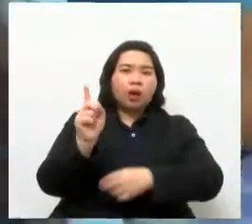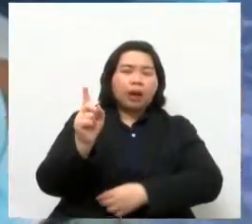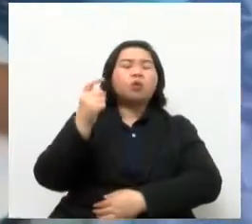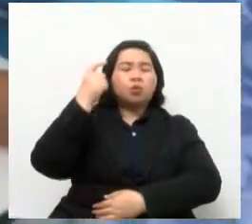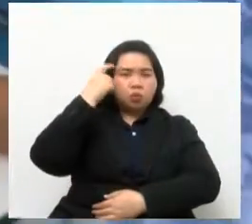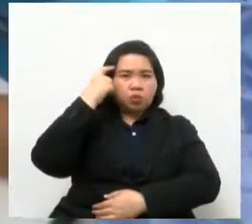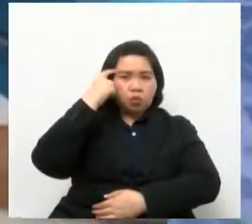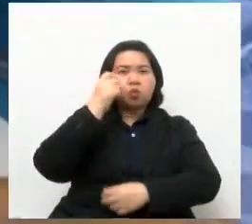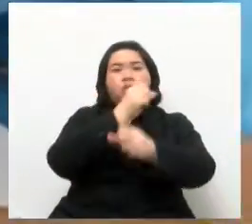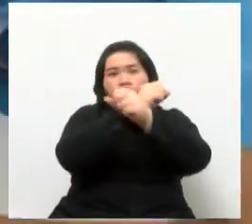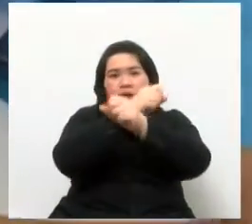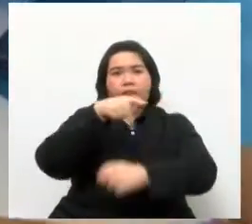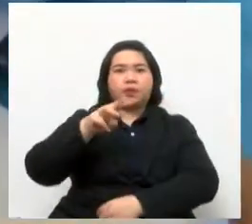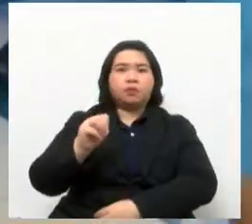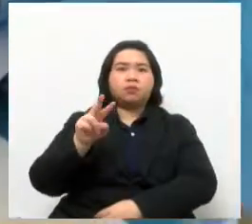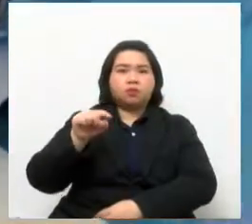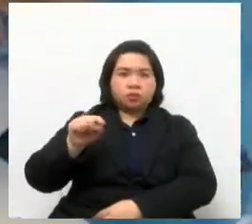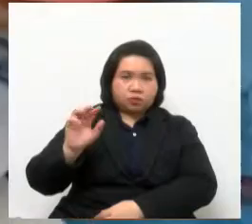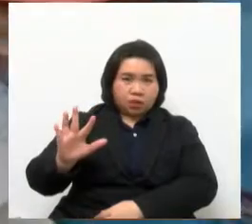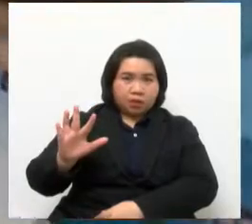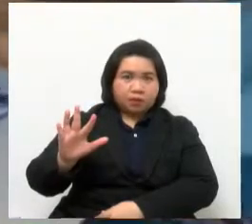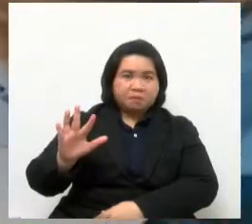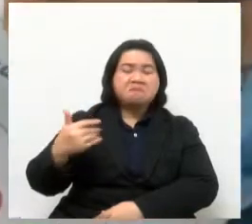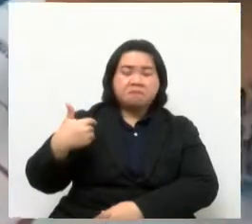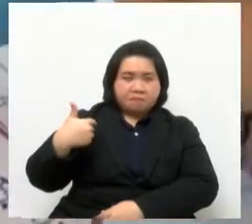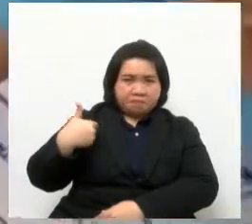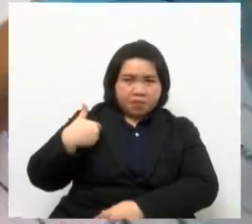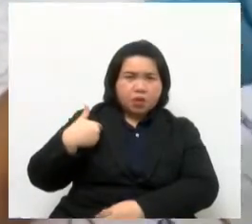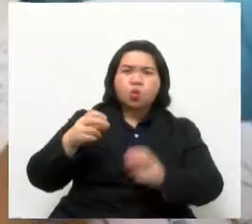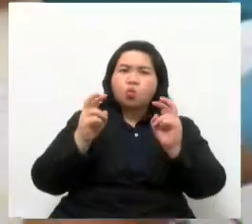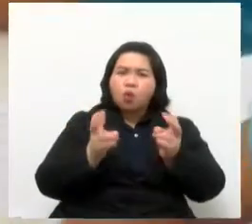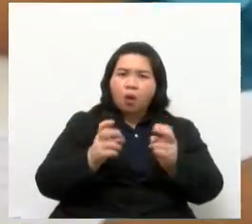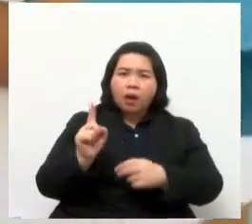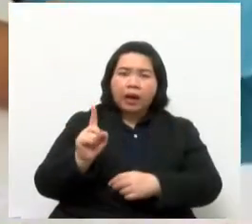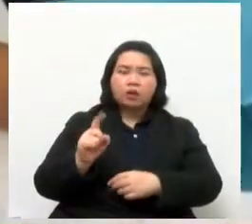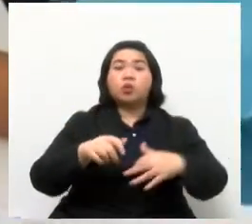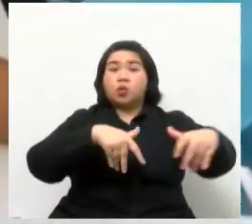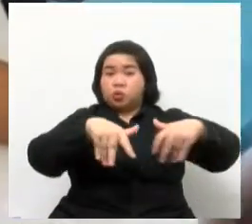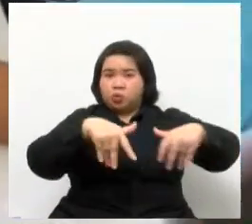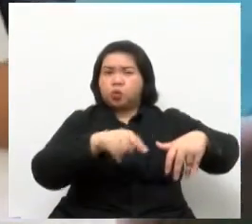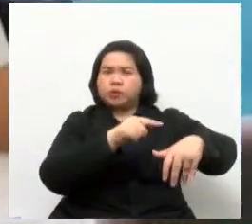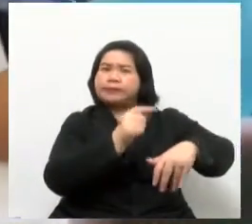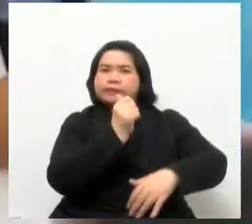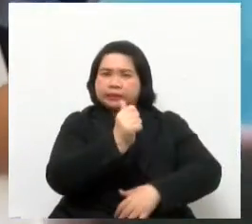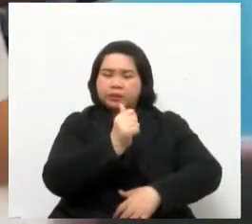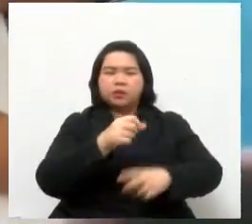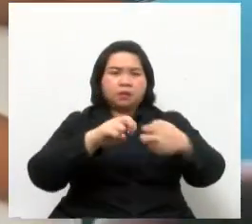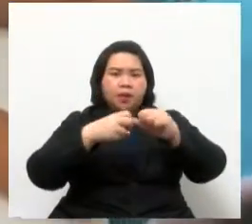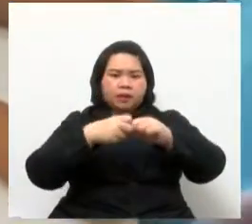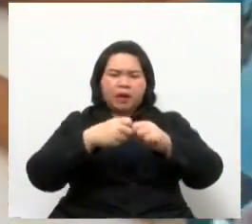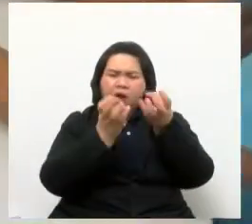ทันป้องกันฝุ่น PM 2.5 และเรื่องพลเมืองที่ดีช่วยลดปัญหา